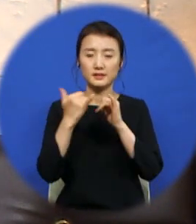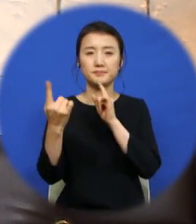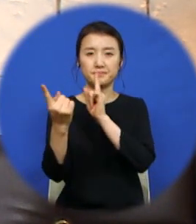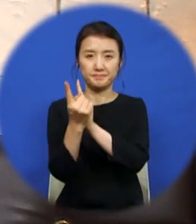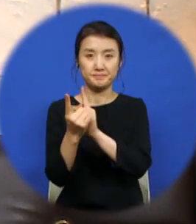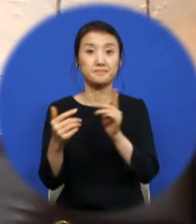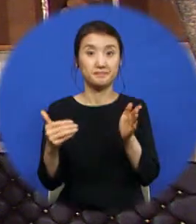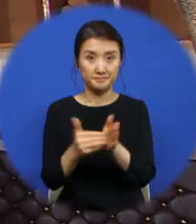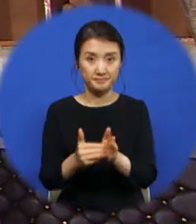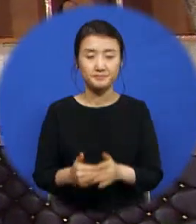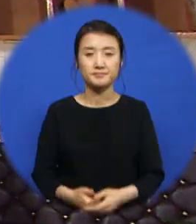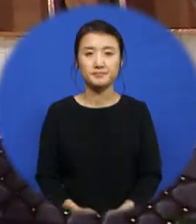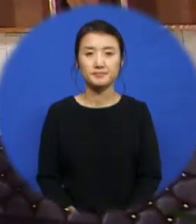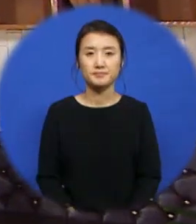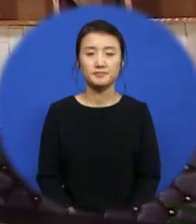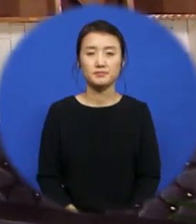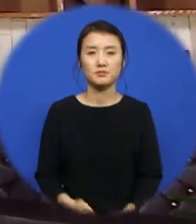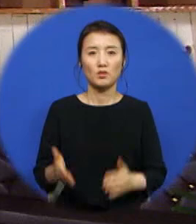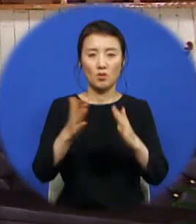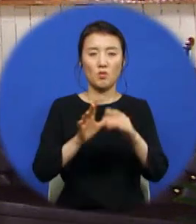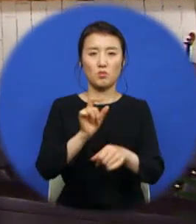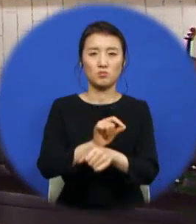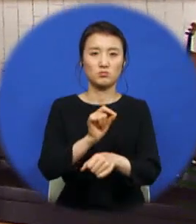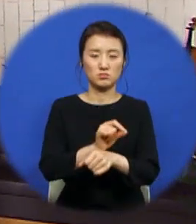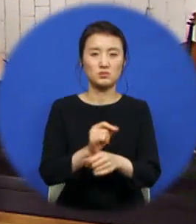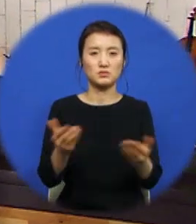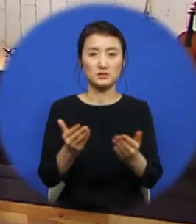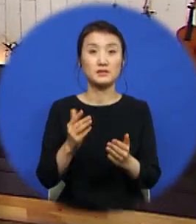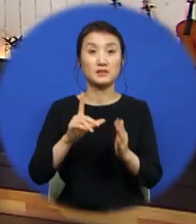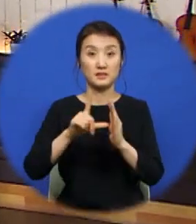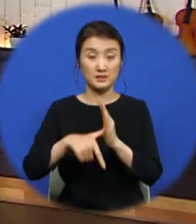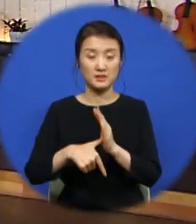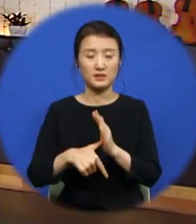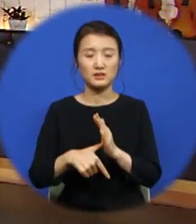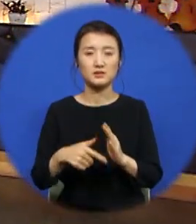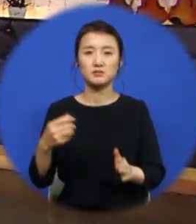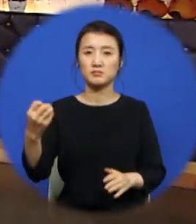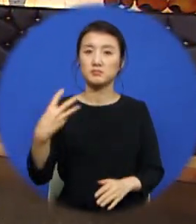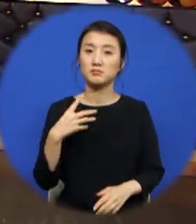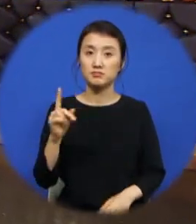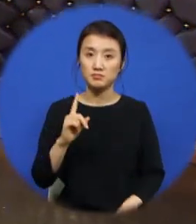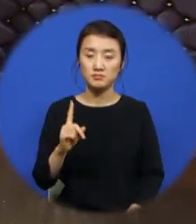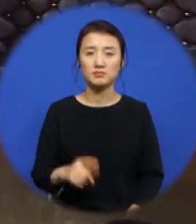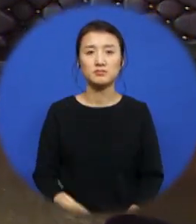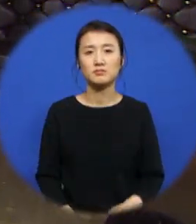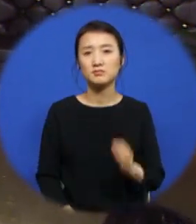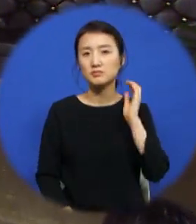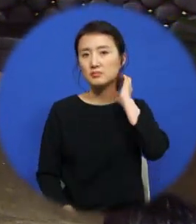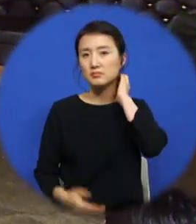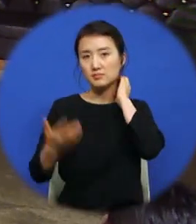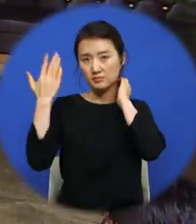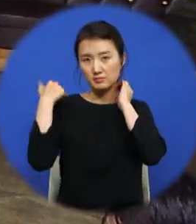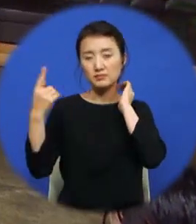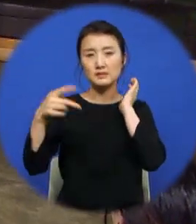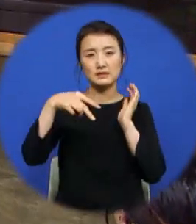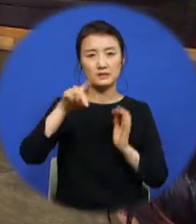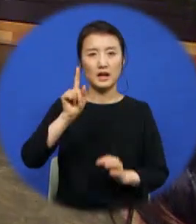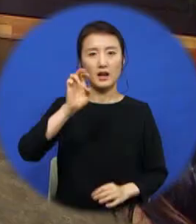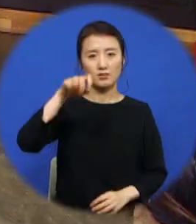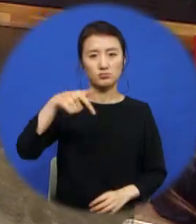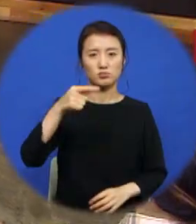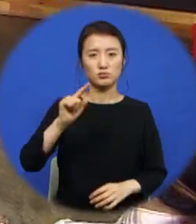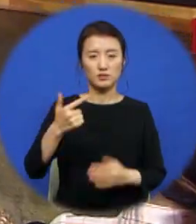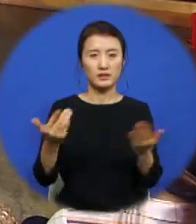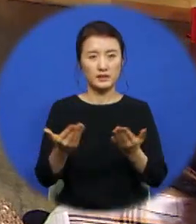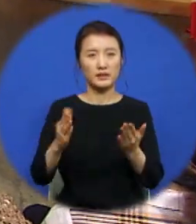예 옛날에 공무원 초기 시절에 번은 모임에서 예 그분이 이제 사무가 아니고 한참